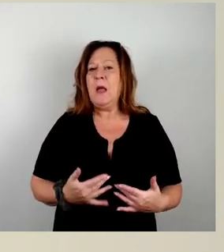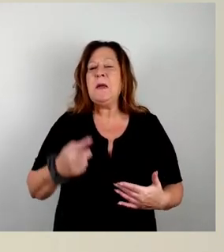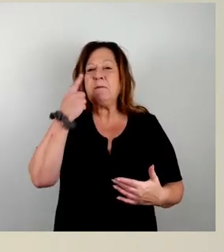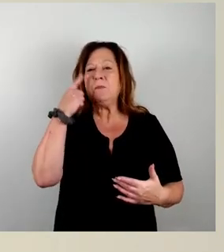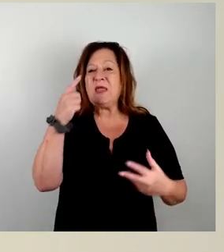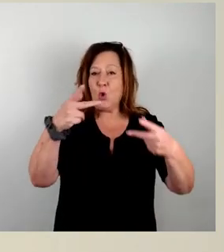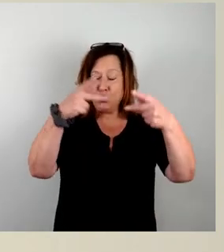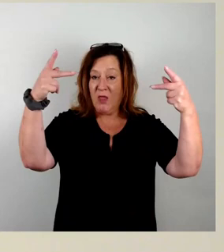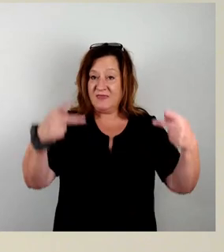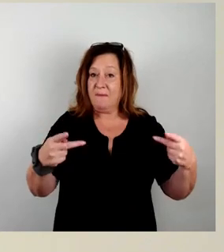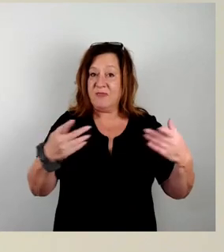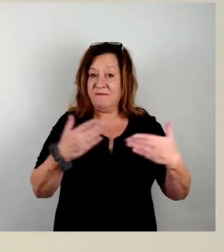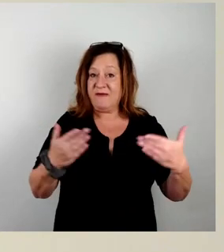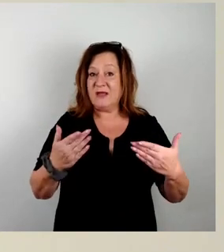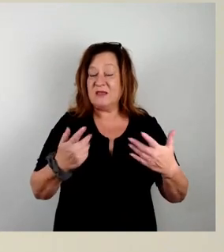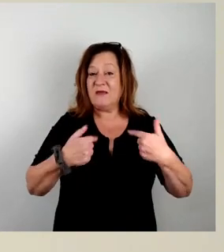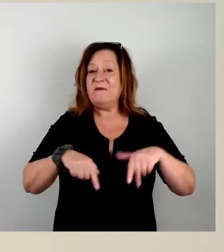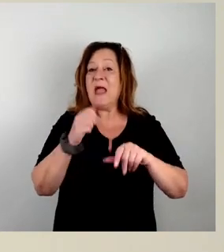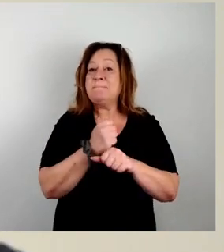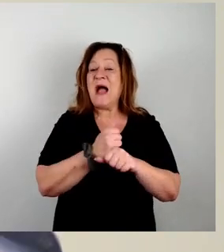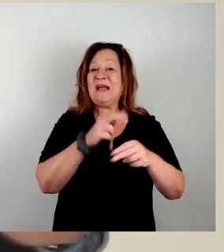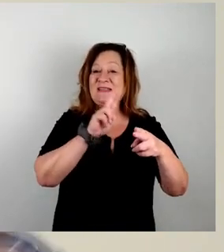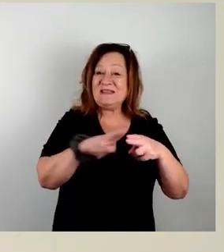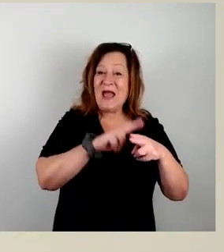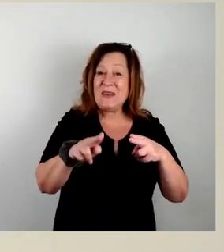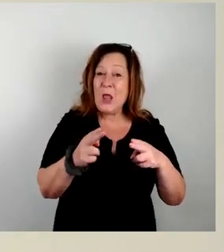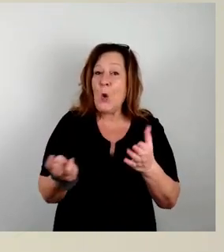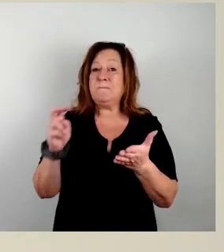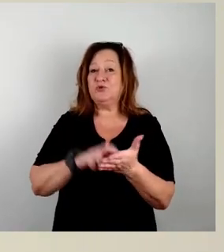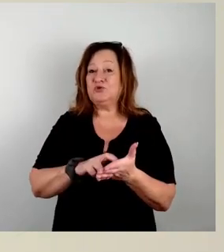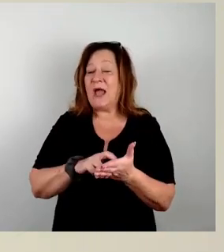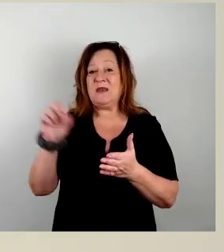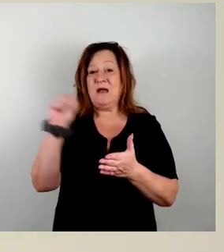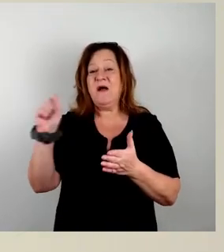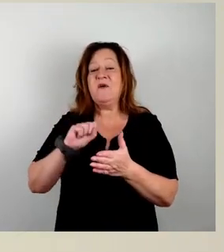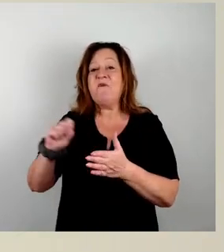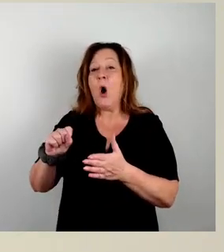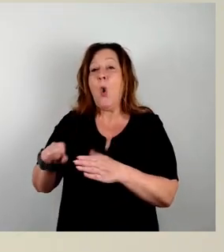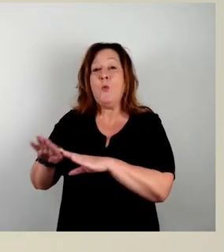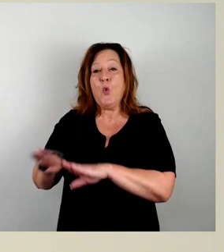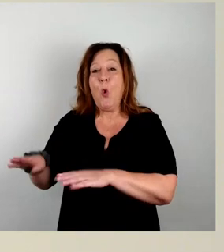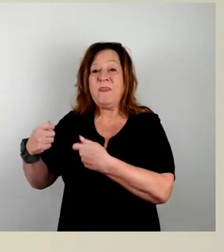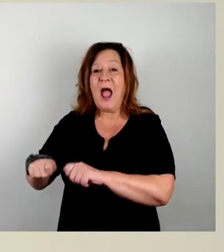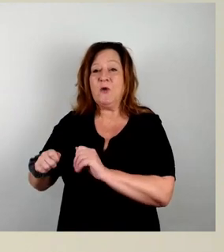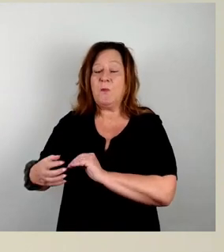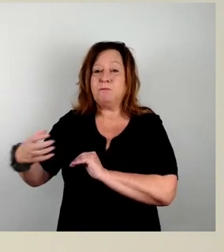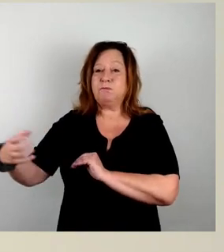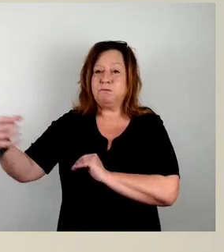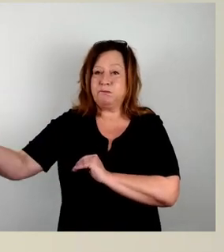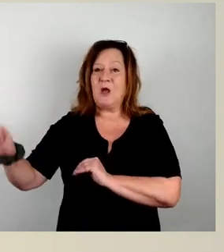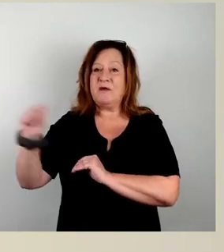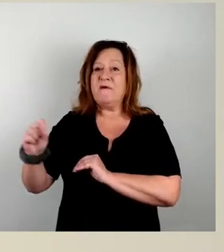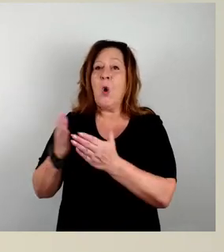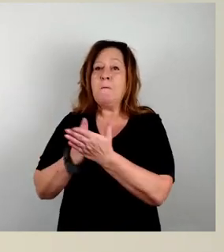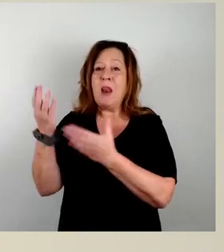dass wir sagen, wir machen eine Sanierung im Bestand, weil der grundhafte Ausbau sich nach hinten zögert, auch durch die langen Planfeststellungsverfahren, beispielsweise